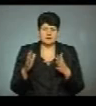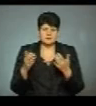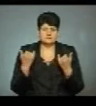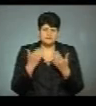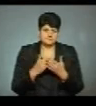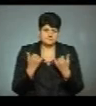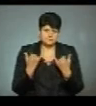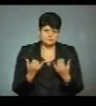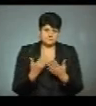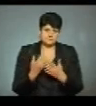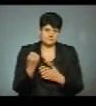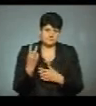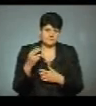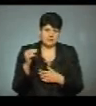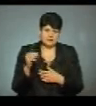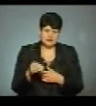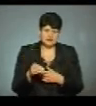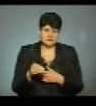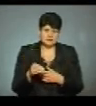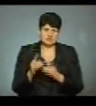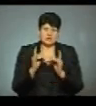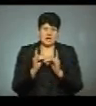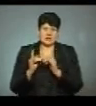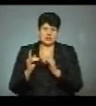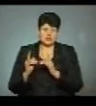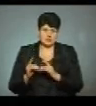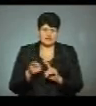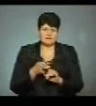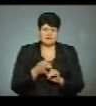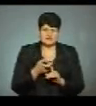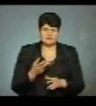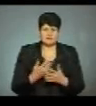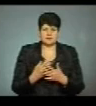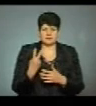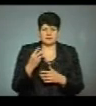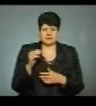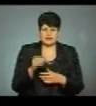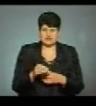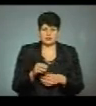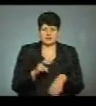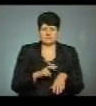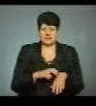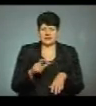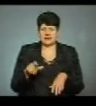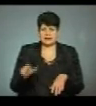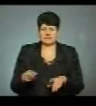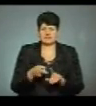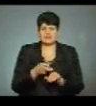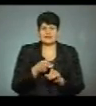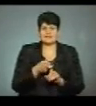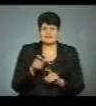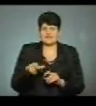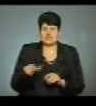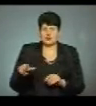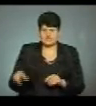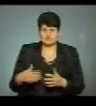сьогодні близько 12 тисяч ліжок інфекційних стаціонарів, близько 2 тисяч лікарів-інфекціоністів, біля 5